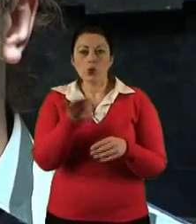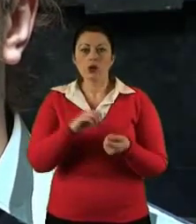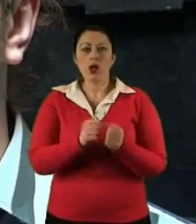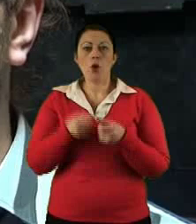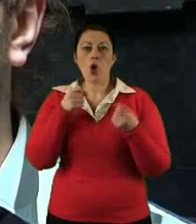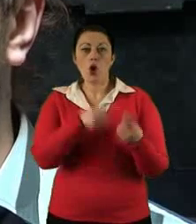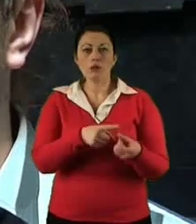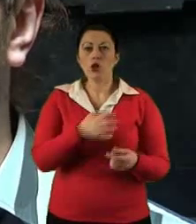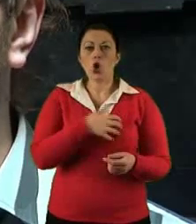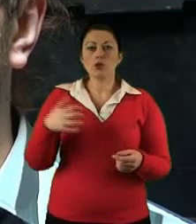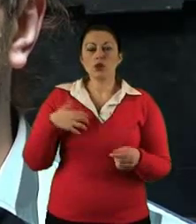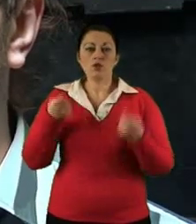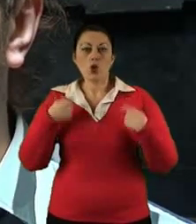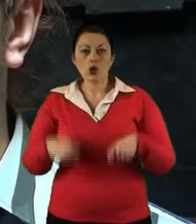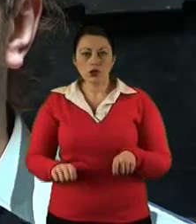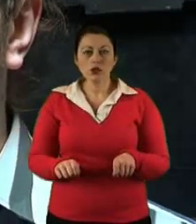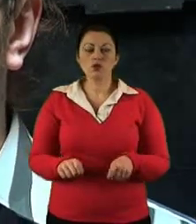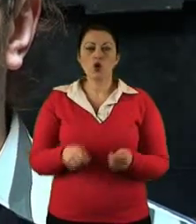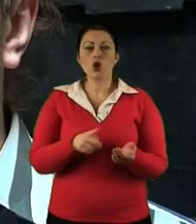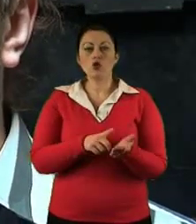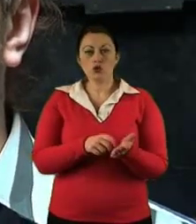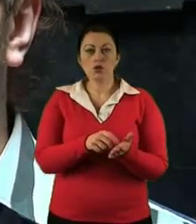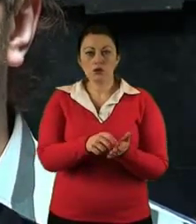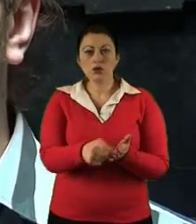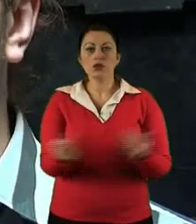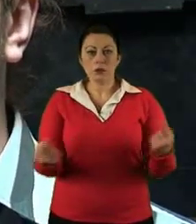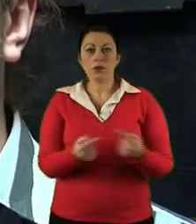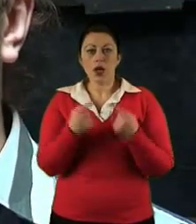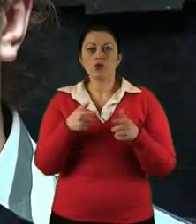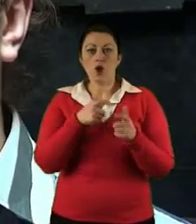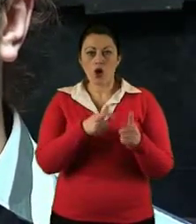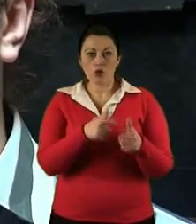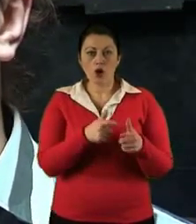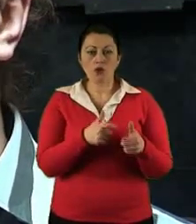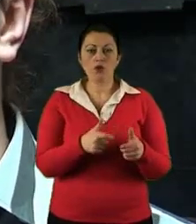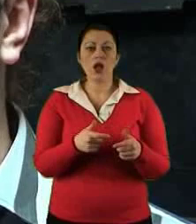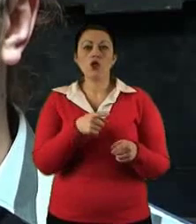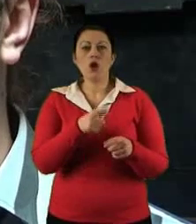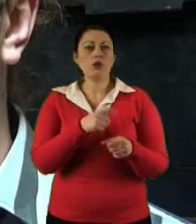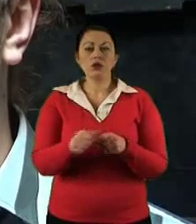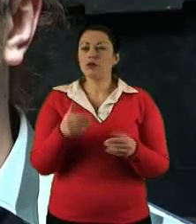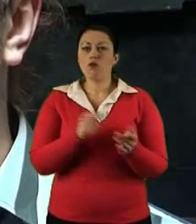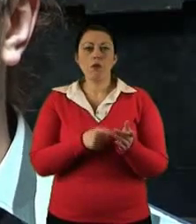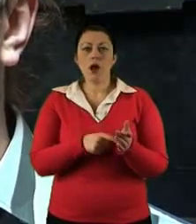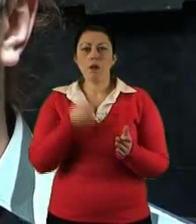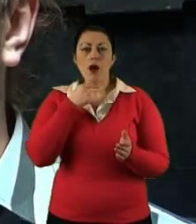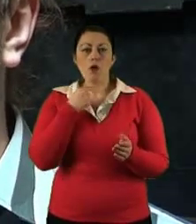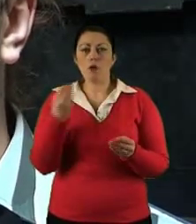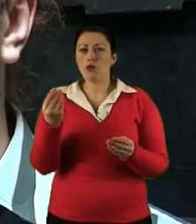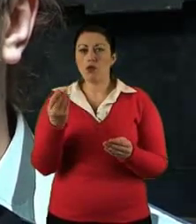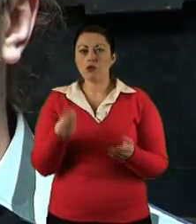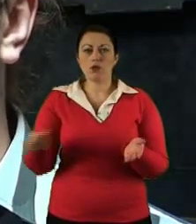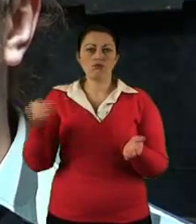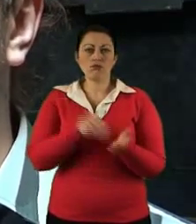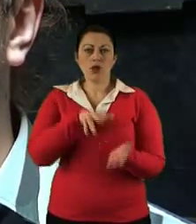i odpadów z gospodarstw rolniczych. I jest to hodowla niewymagająca dużych nakładów finansowych.